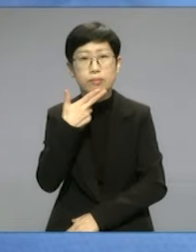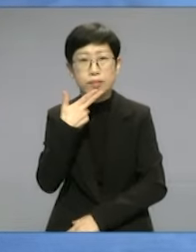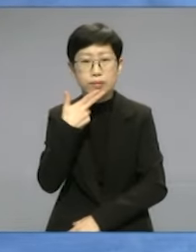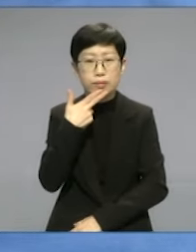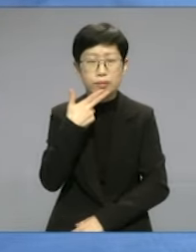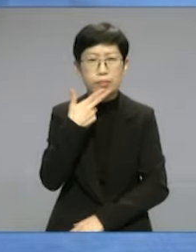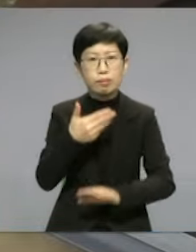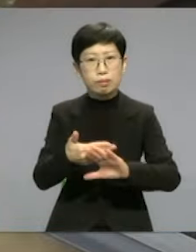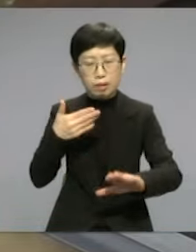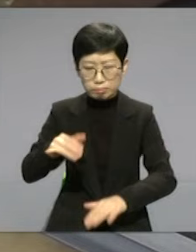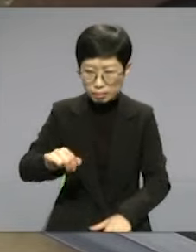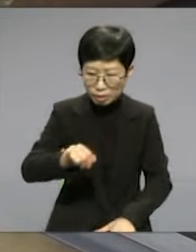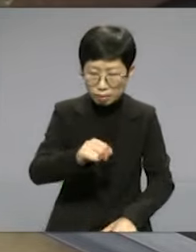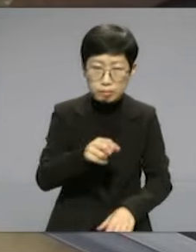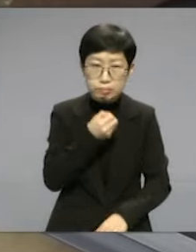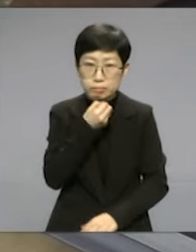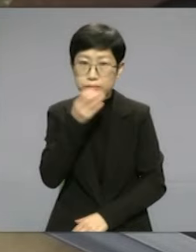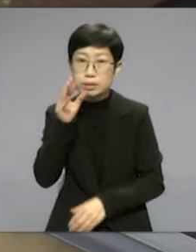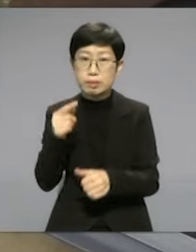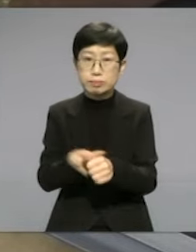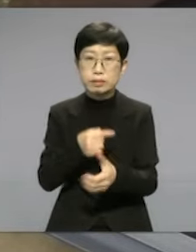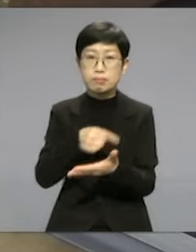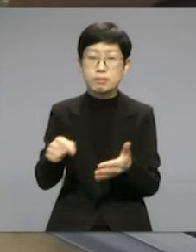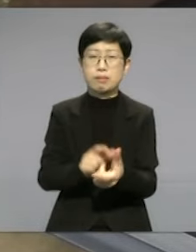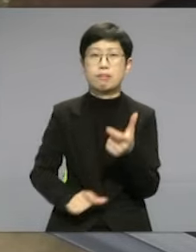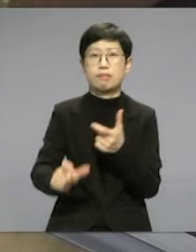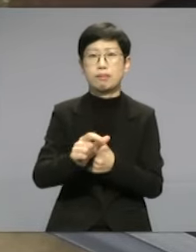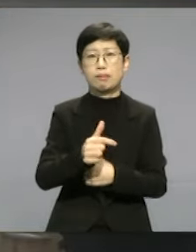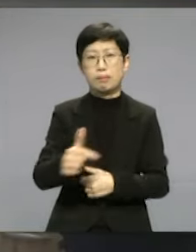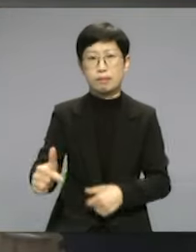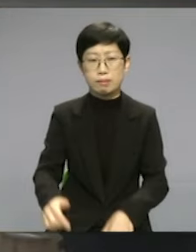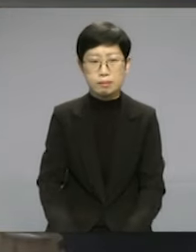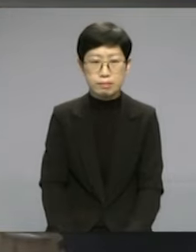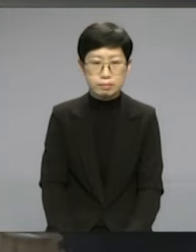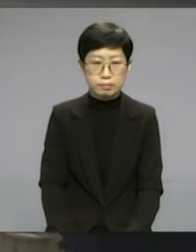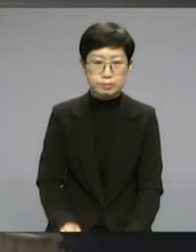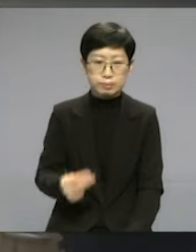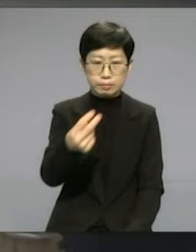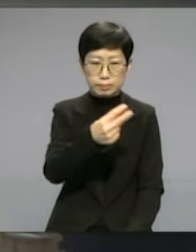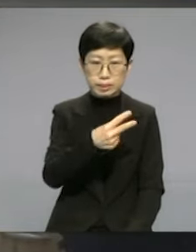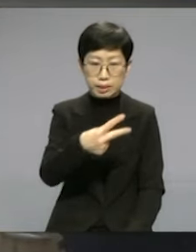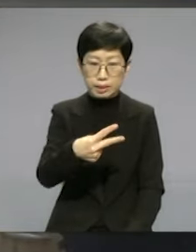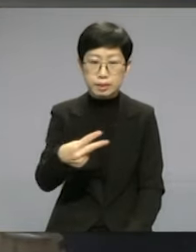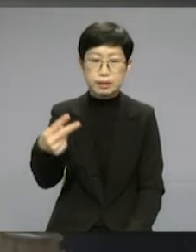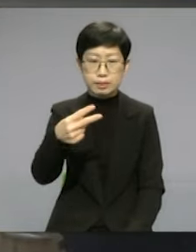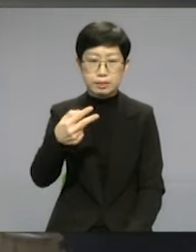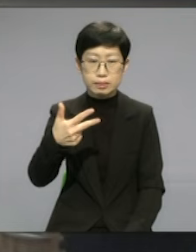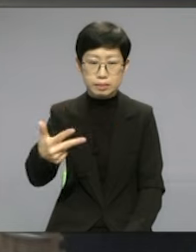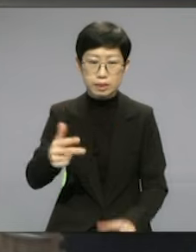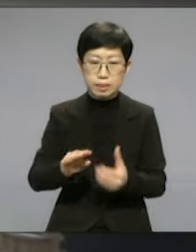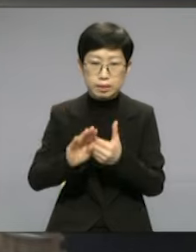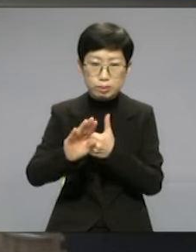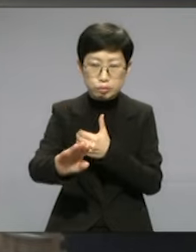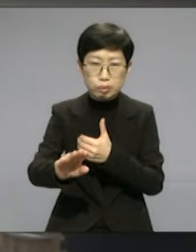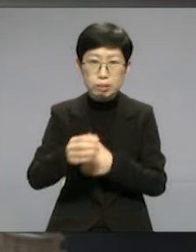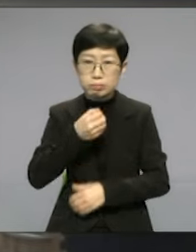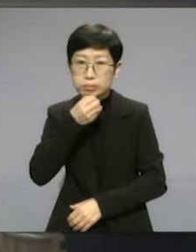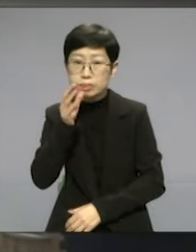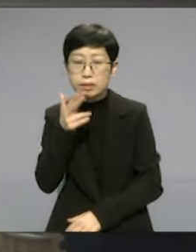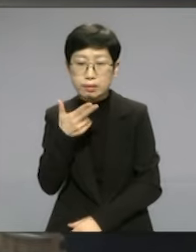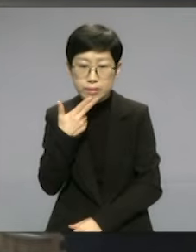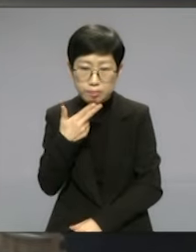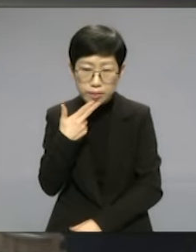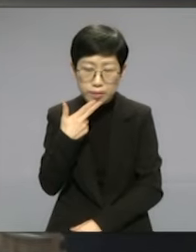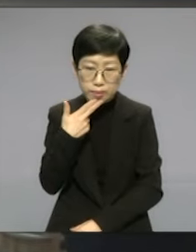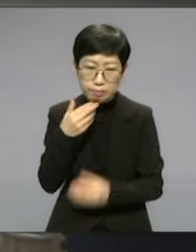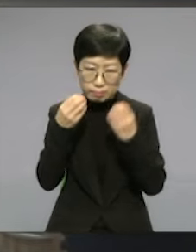삼형 바이러스가 유행하면서 피해가 더 큽니다. No momento, hoje a gente tem uma perspectiva do retorno do